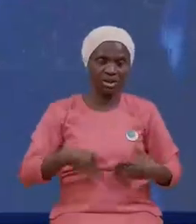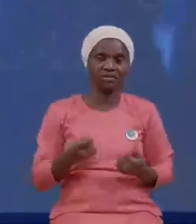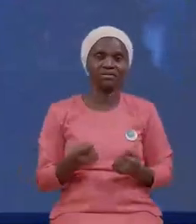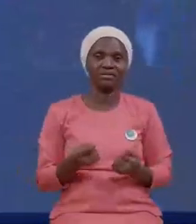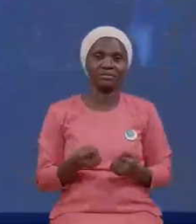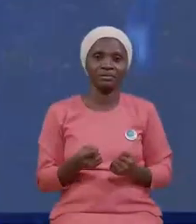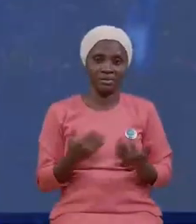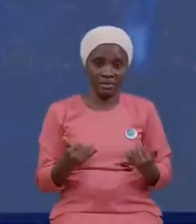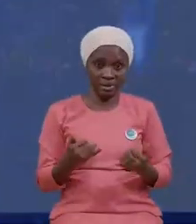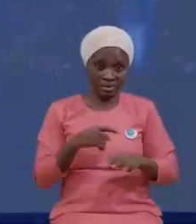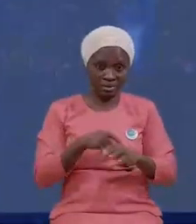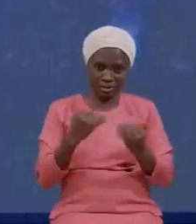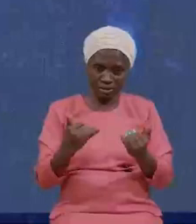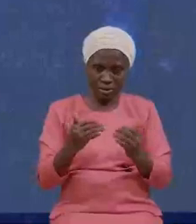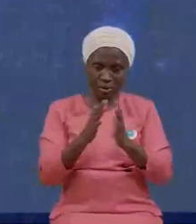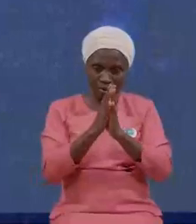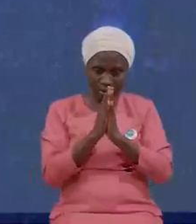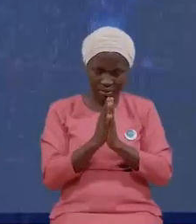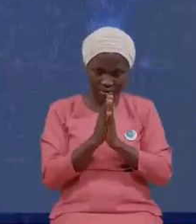La tête baissée, les yeux fermés.